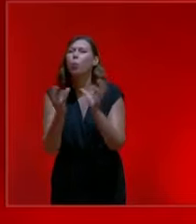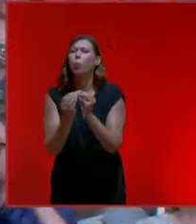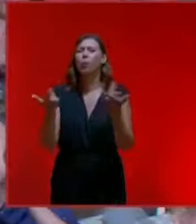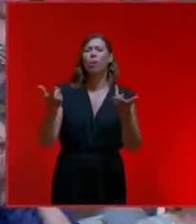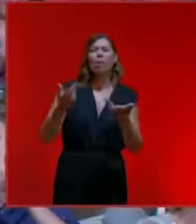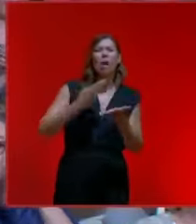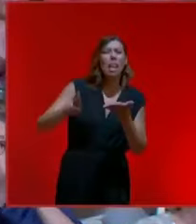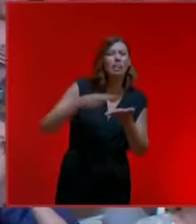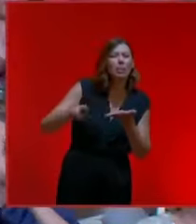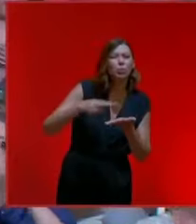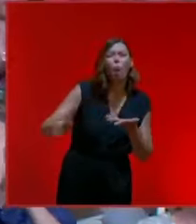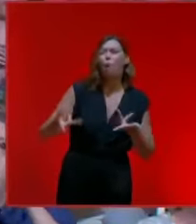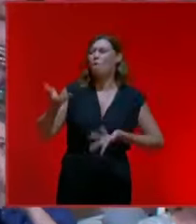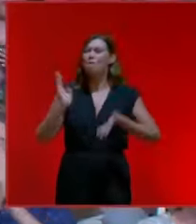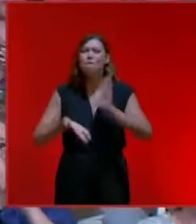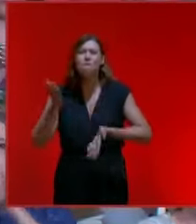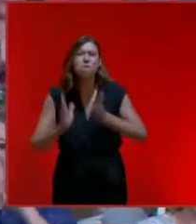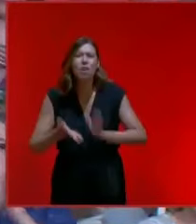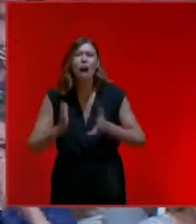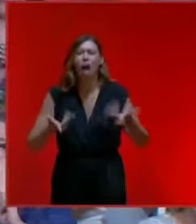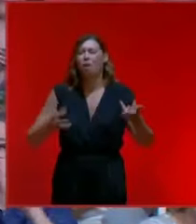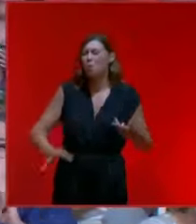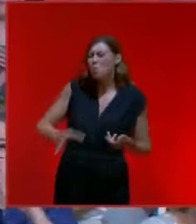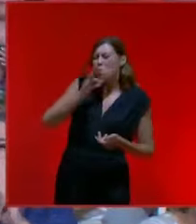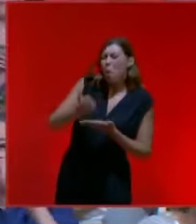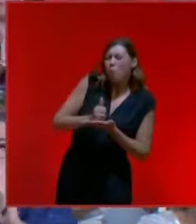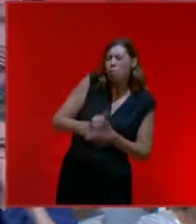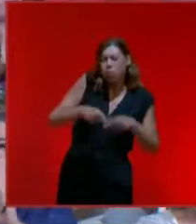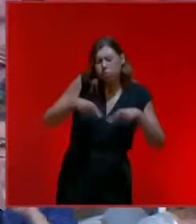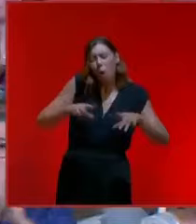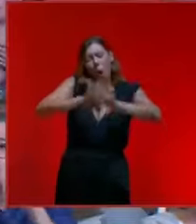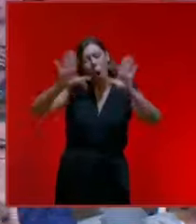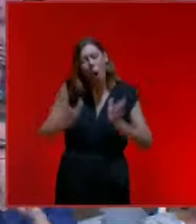βία. Είναι φαινόμενα από τα οποία θα πάρουμε διαζύγιο,